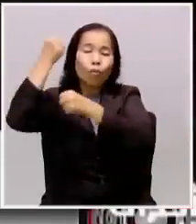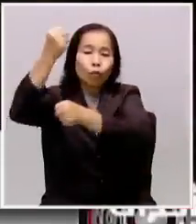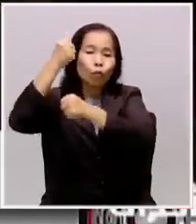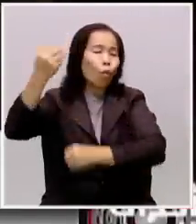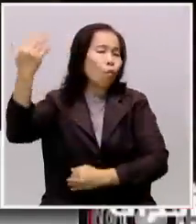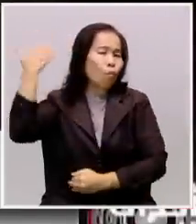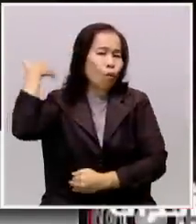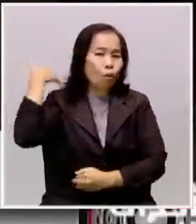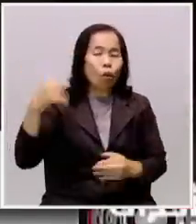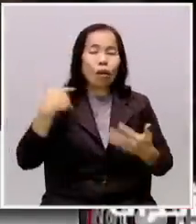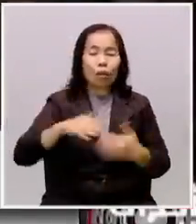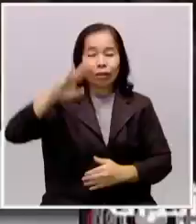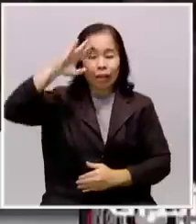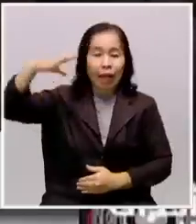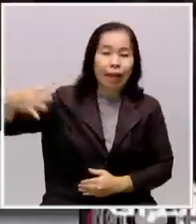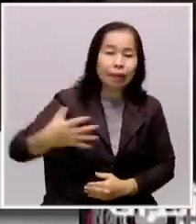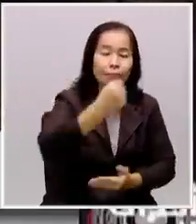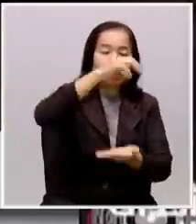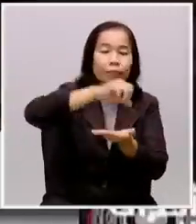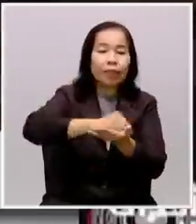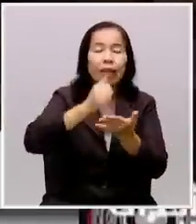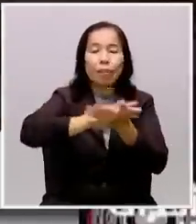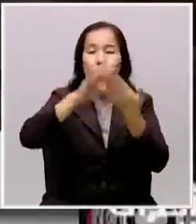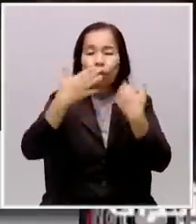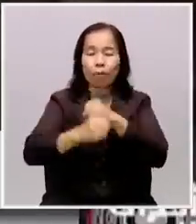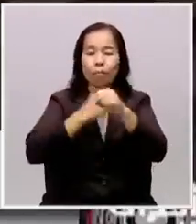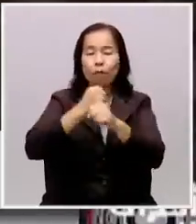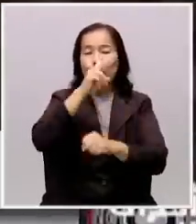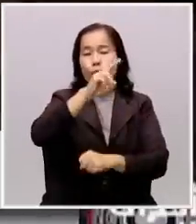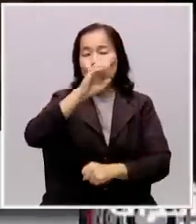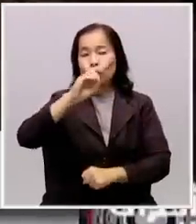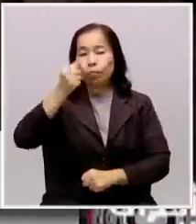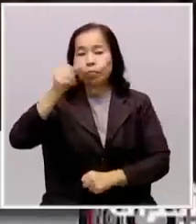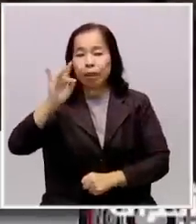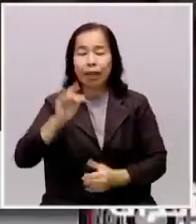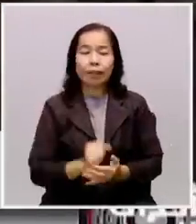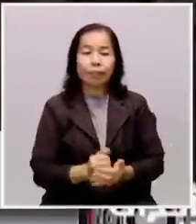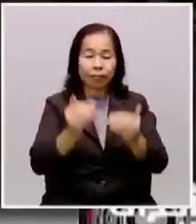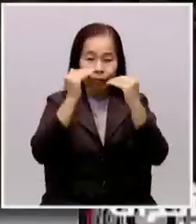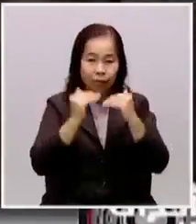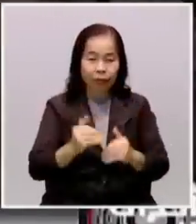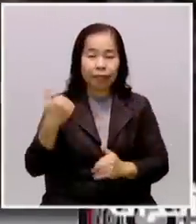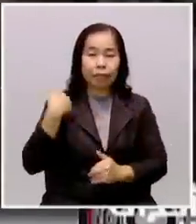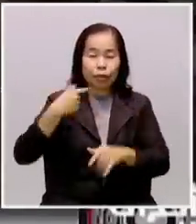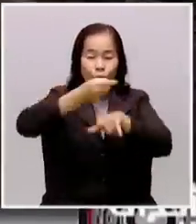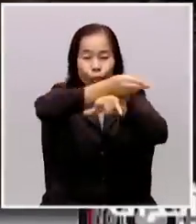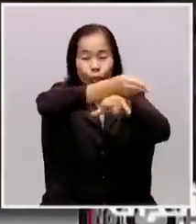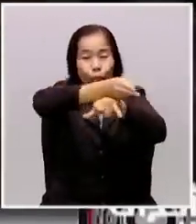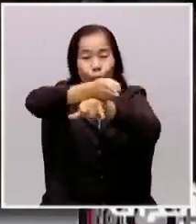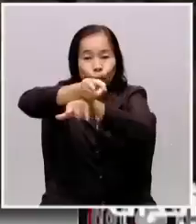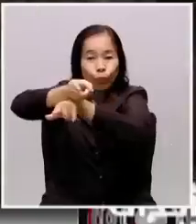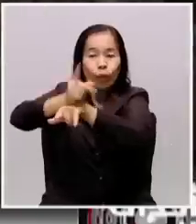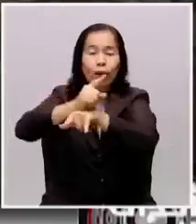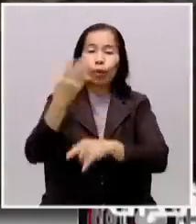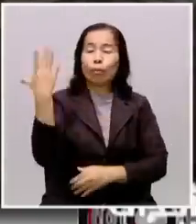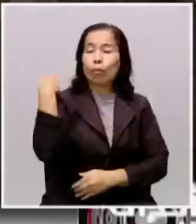ซีเรียจะเข้าควบคุมเมืองนี้ได้ในปี 2018ค่ะส่วนอีกภาพค่ะคุณผู้ชมเป็นภาพถ่ายทางอากาศจากโดรนนะคะเมื่อ